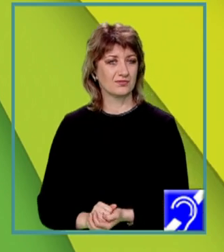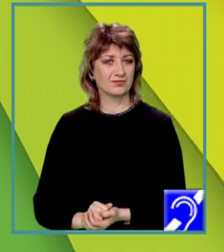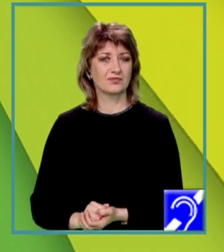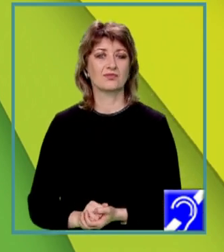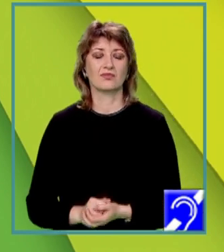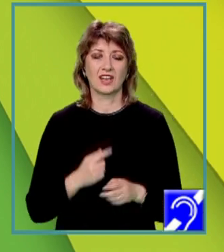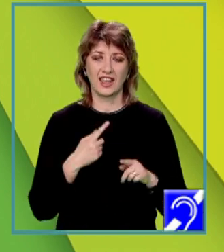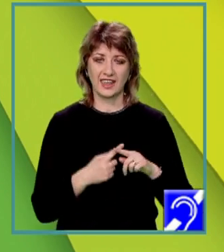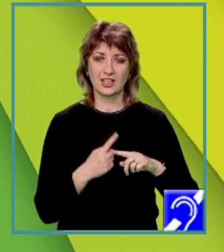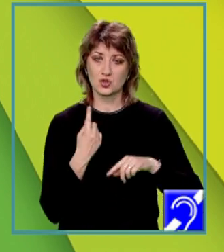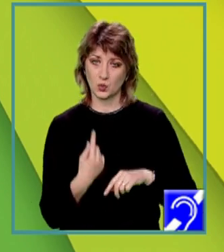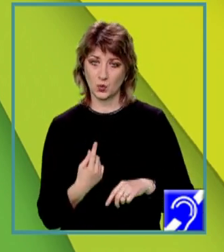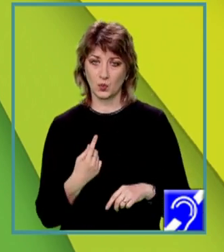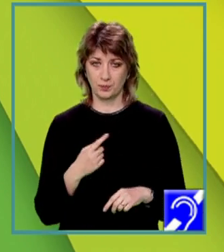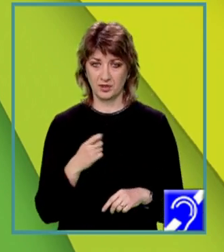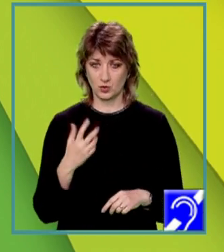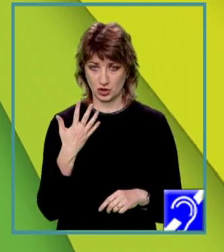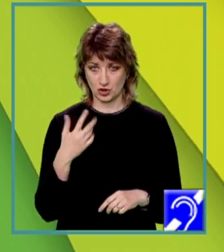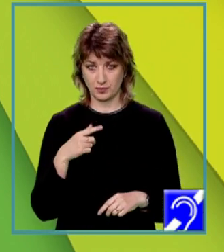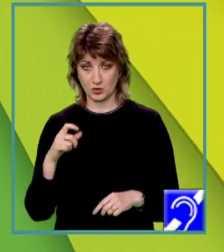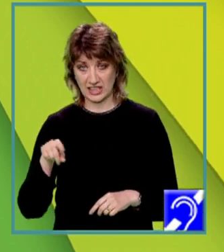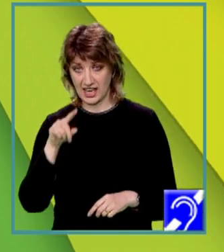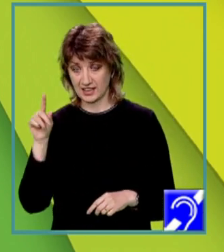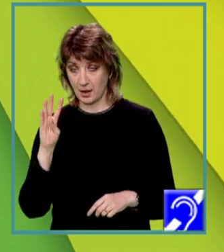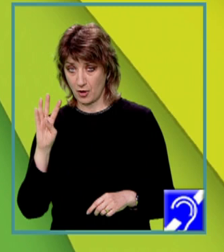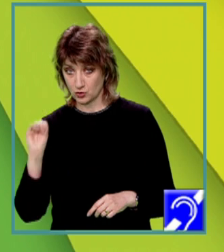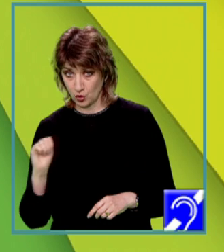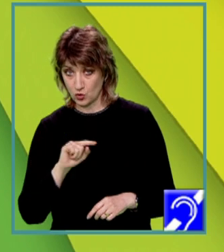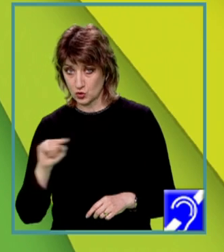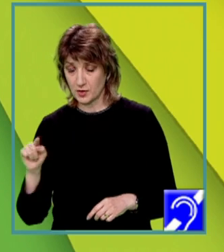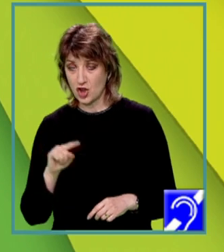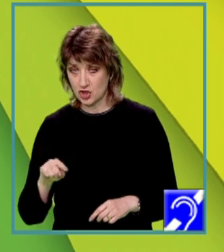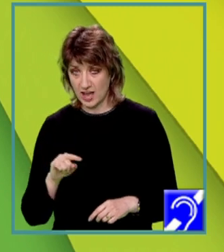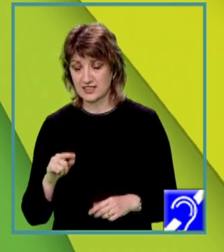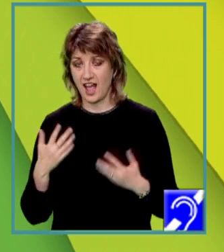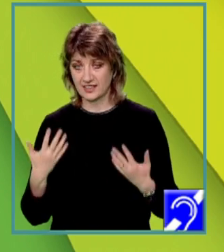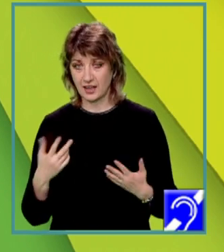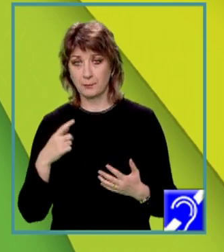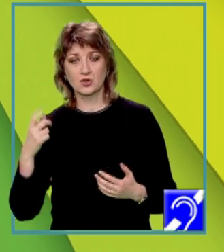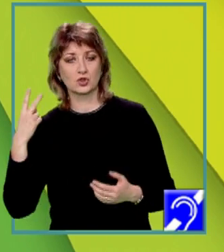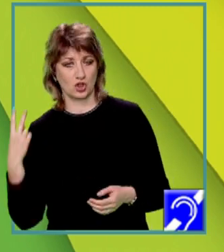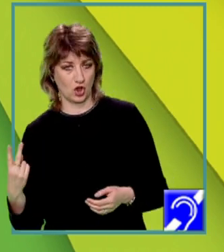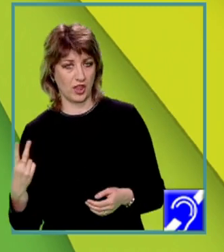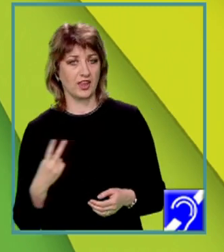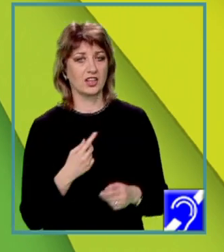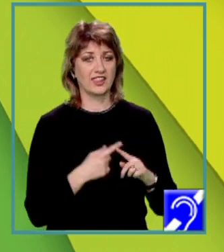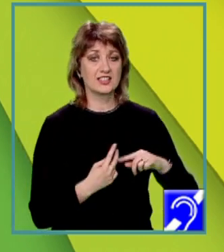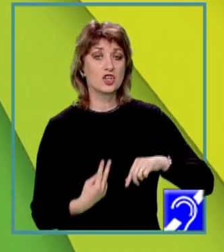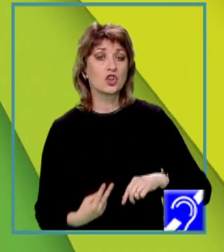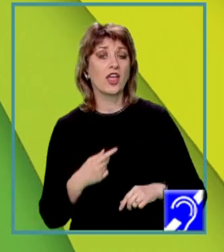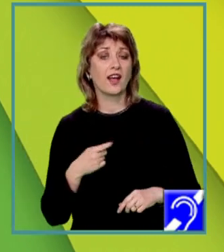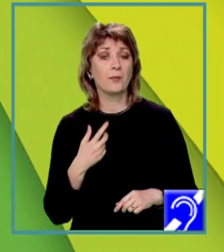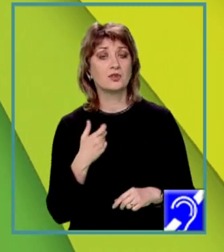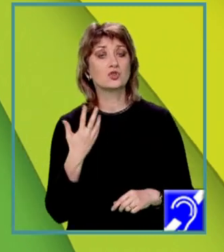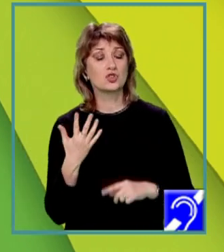X1 este minus 5 minus radical din 49 pe șase adică minus doi și X2 este minus